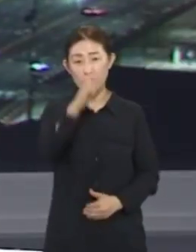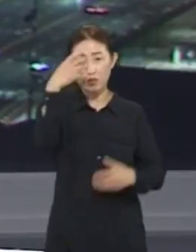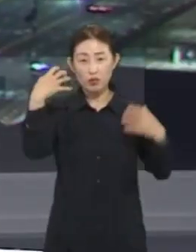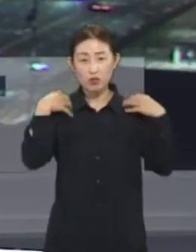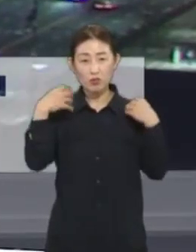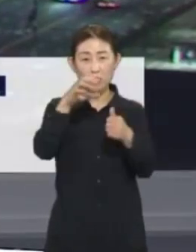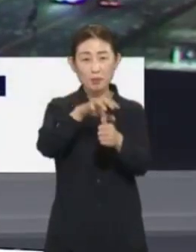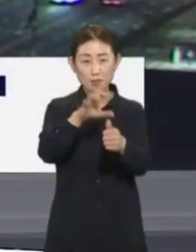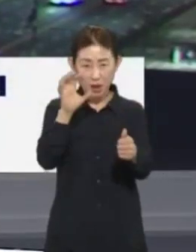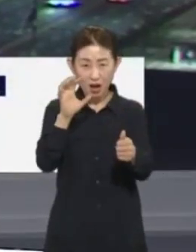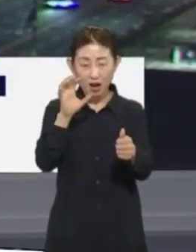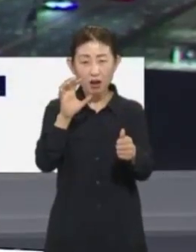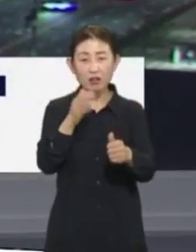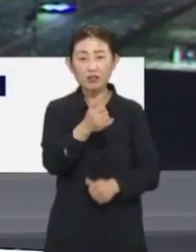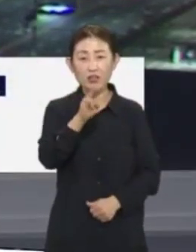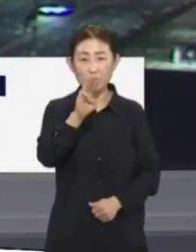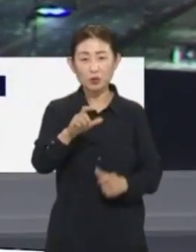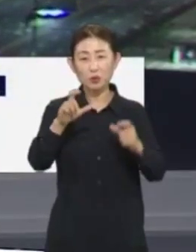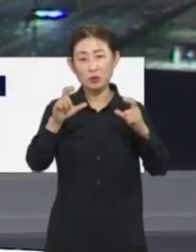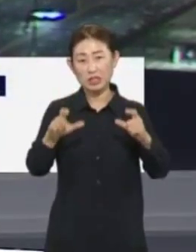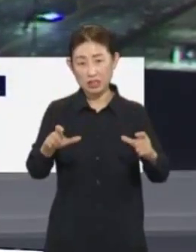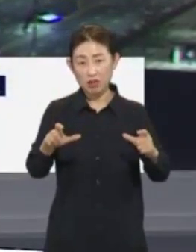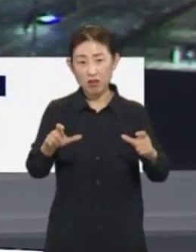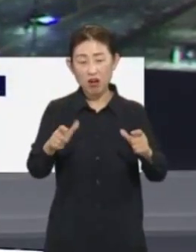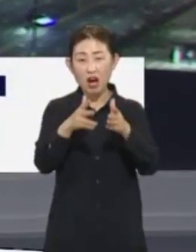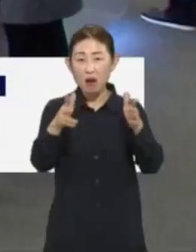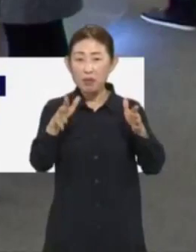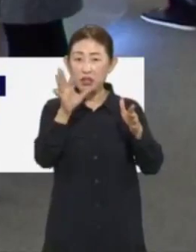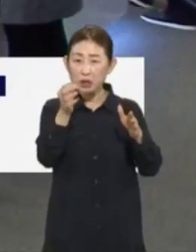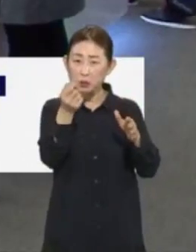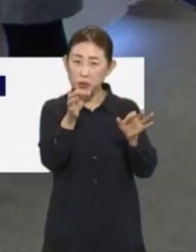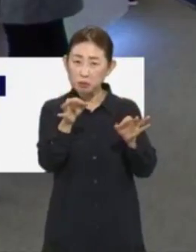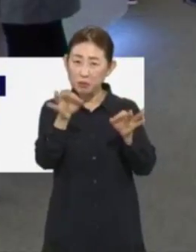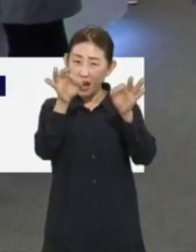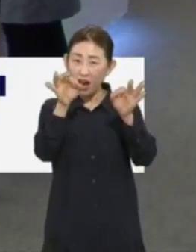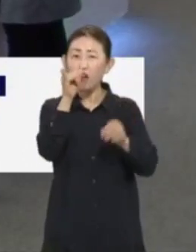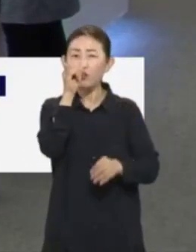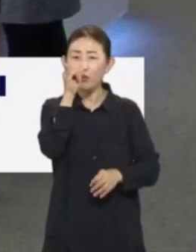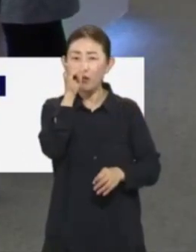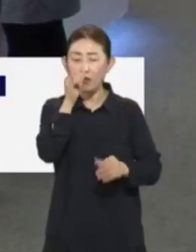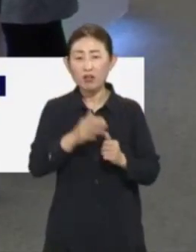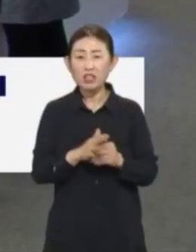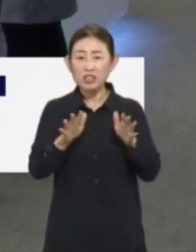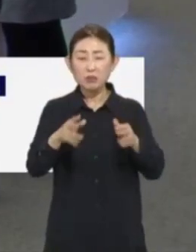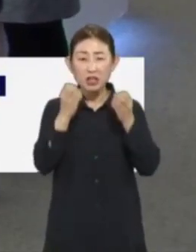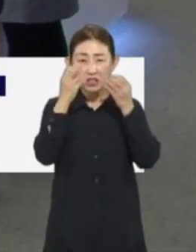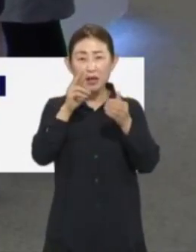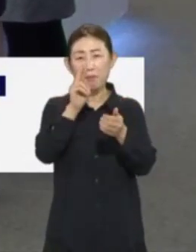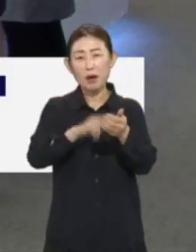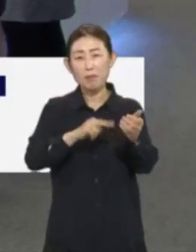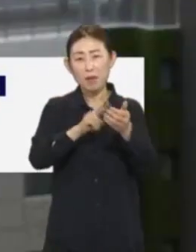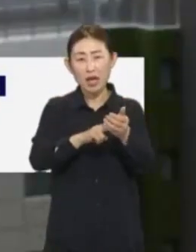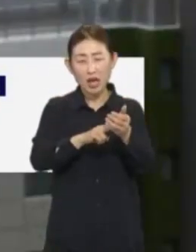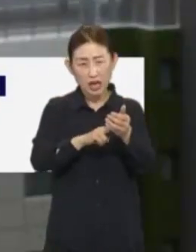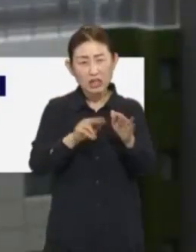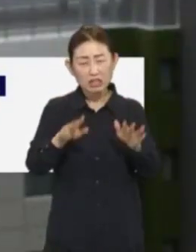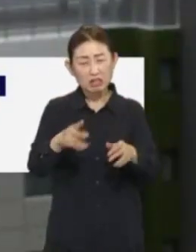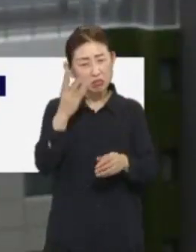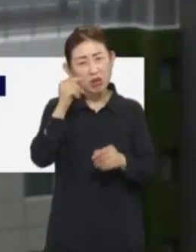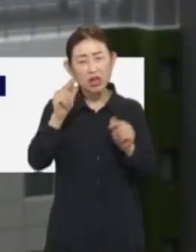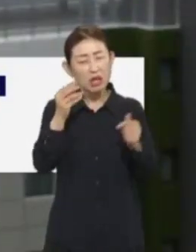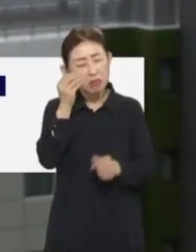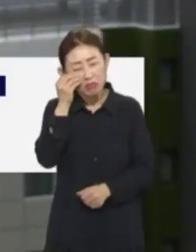정부의 규제 완화 영향으로 세종 등 일부 지역 집값이 반등 조짐을 보이고 있지만 분양시장은 여전히 미달 사태가